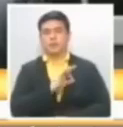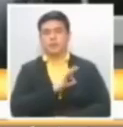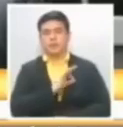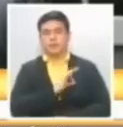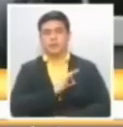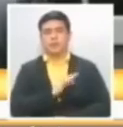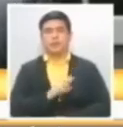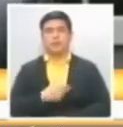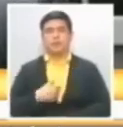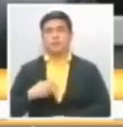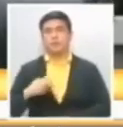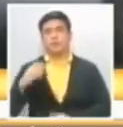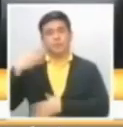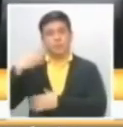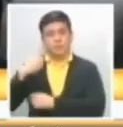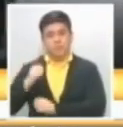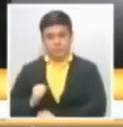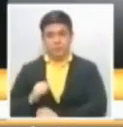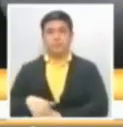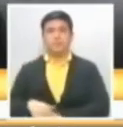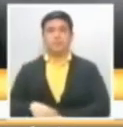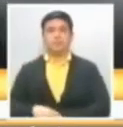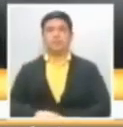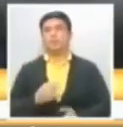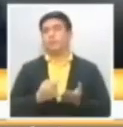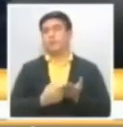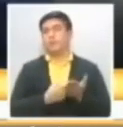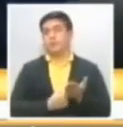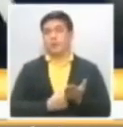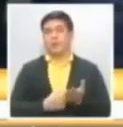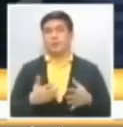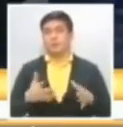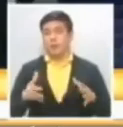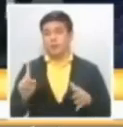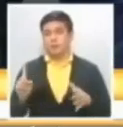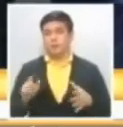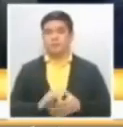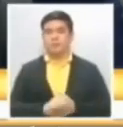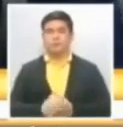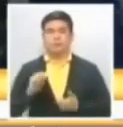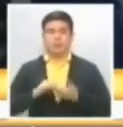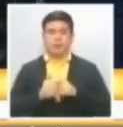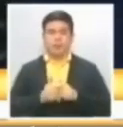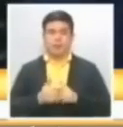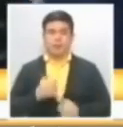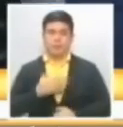ตย์ผมมีเรื่องสำคัญมากที่จะต้องหารือท่านประธานในวันนี้ผมเชื่อว่าปัญหาที่ผมจะพู